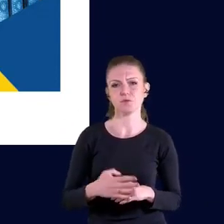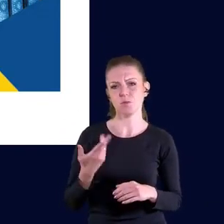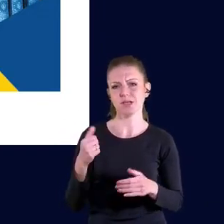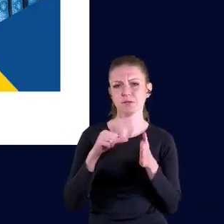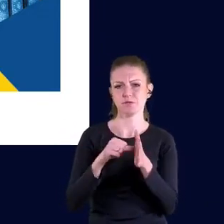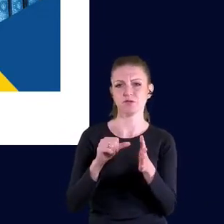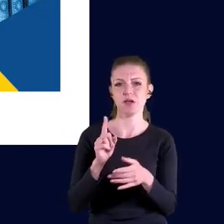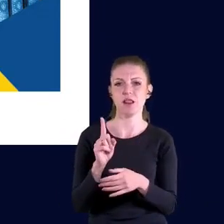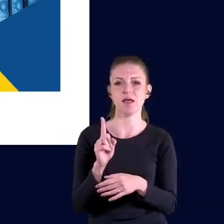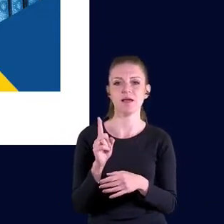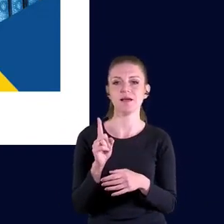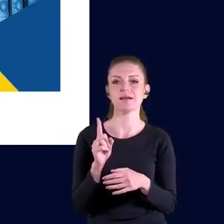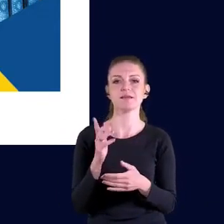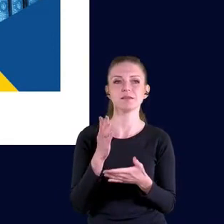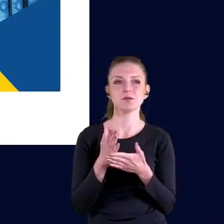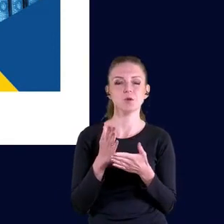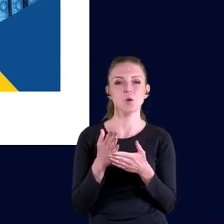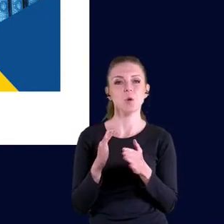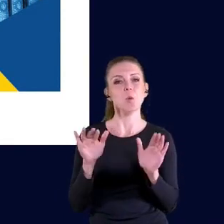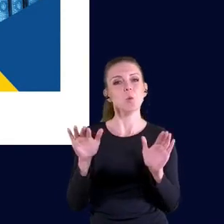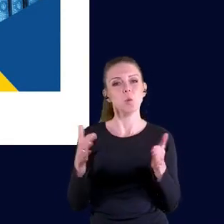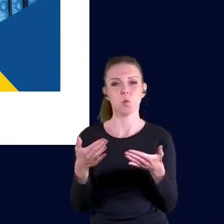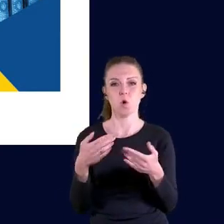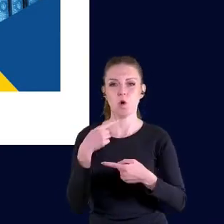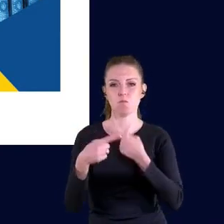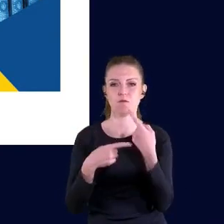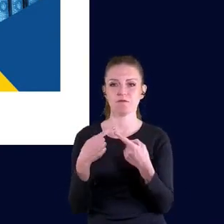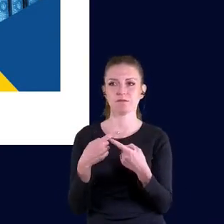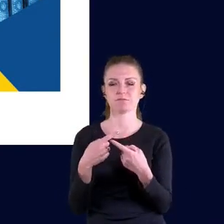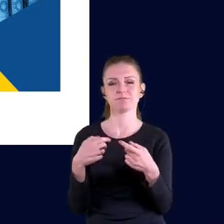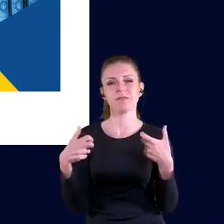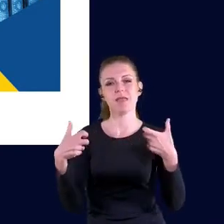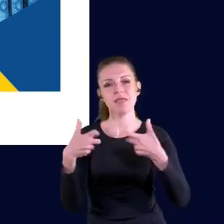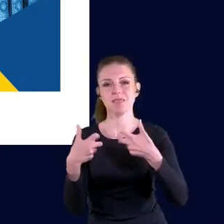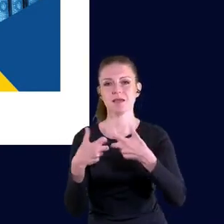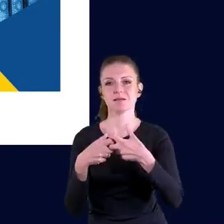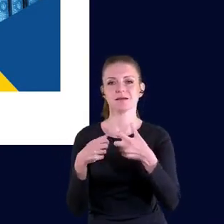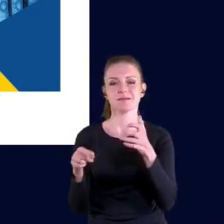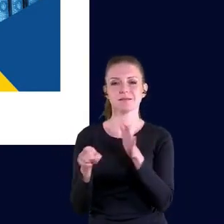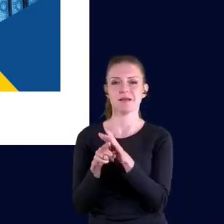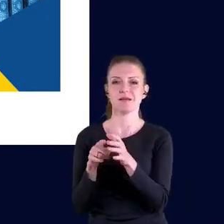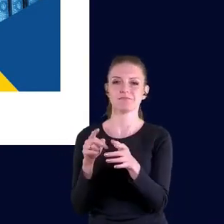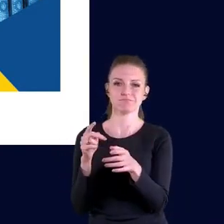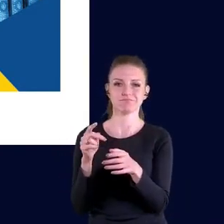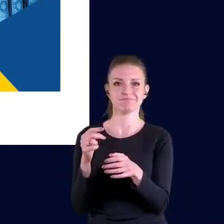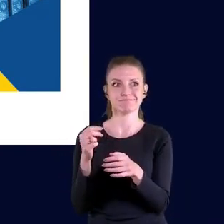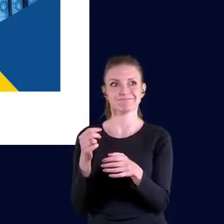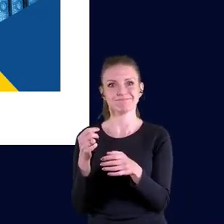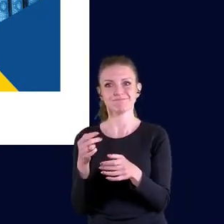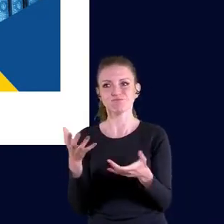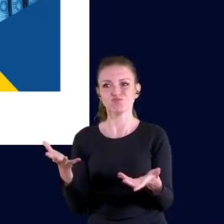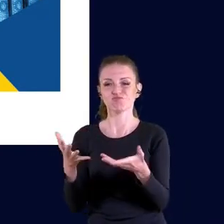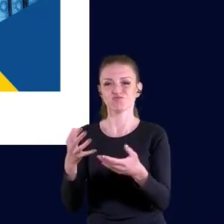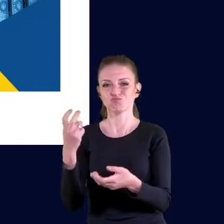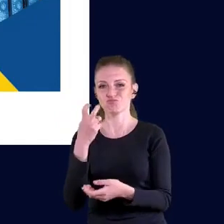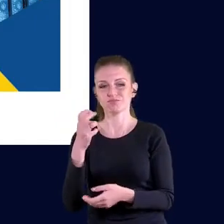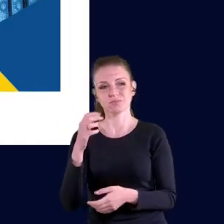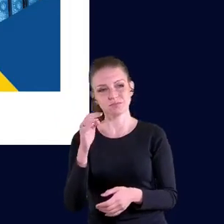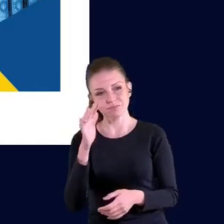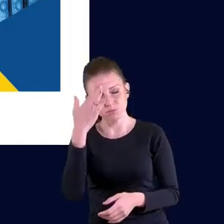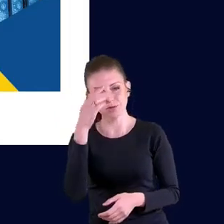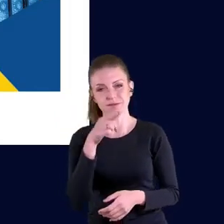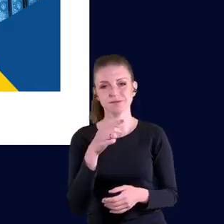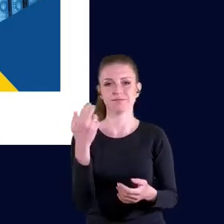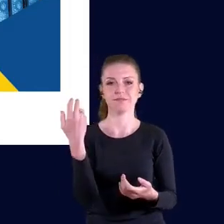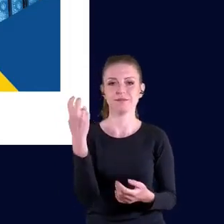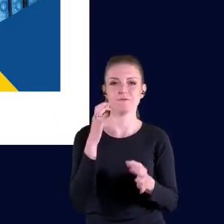powiedziałabym bardziej syntetycznej bardziej interaktywnym Boże takiej bardziej ciekawej do zapoznania się